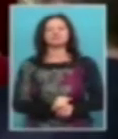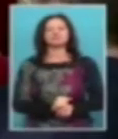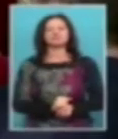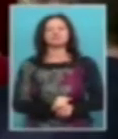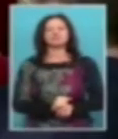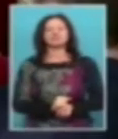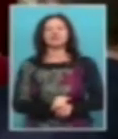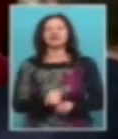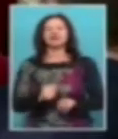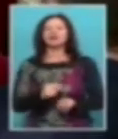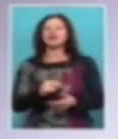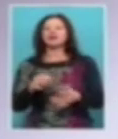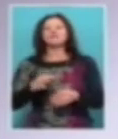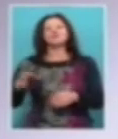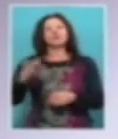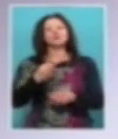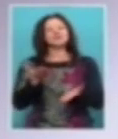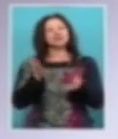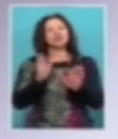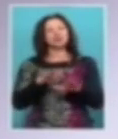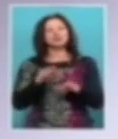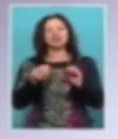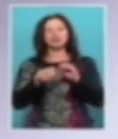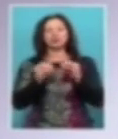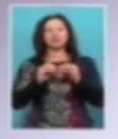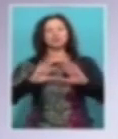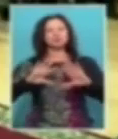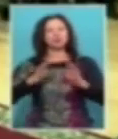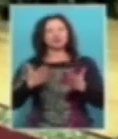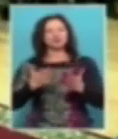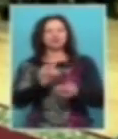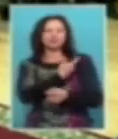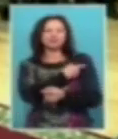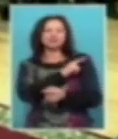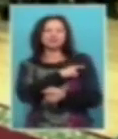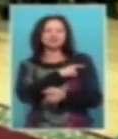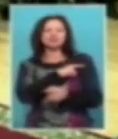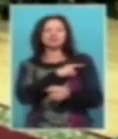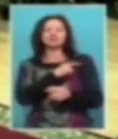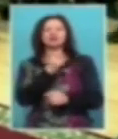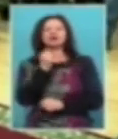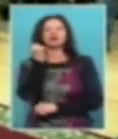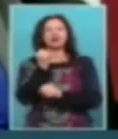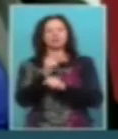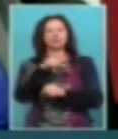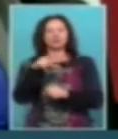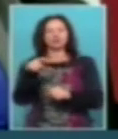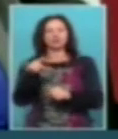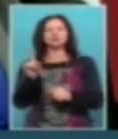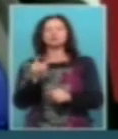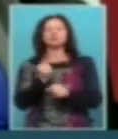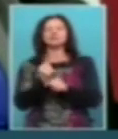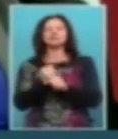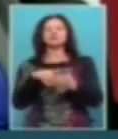Жалпы денсаулық мемлекеттік бағдарламасын іске асырудың кезекті жылы ішінде белгілі бір нәтижелерге қол жеткізілді. Ана мен баланы қорғау, алғашқы